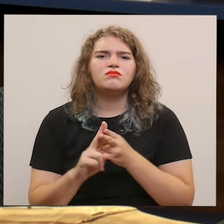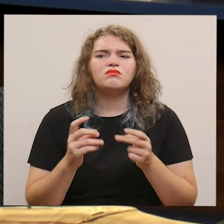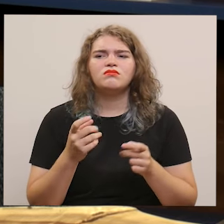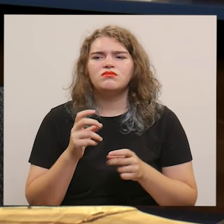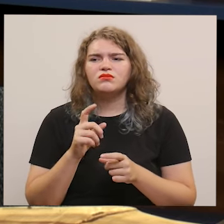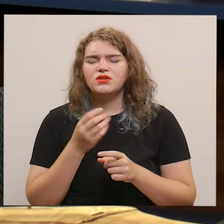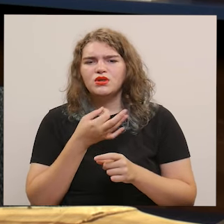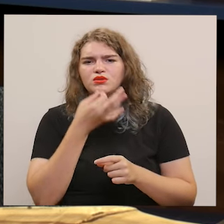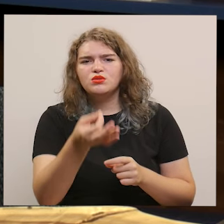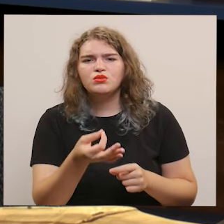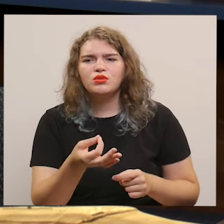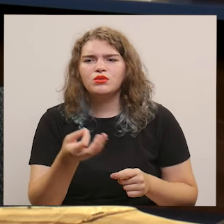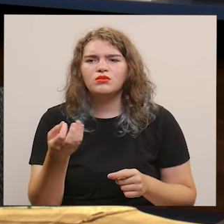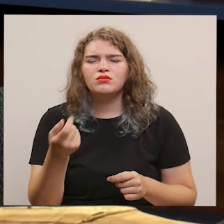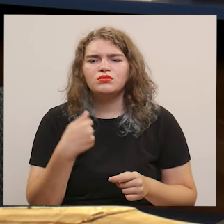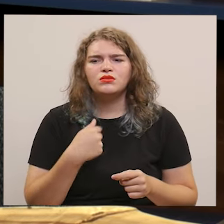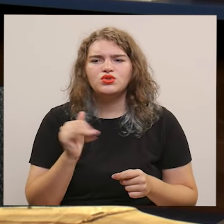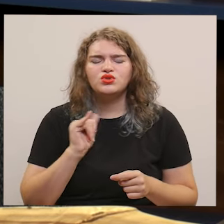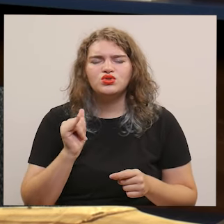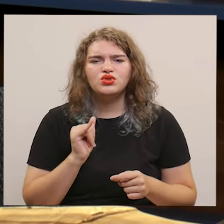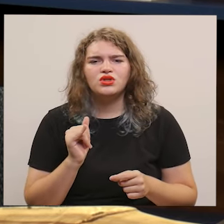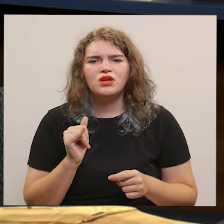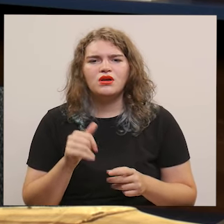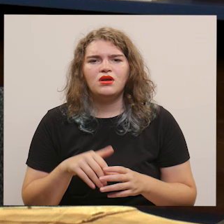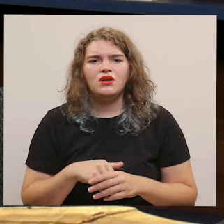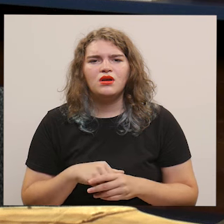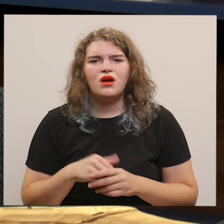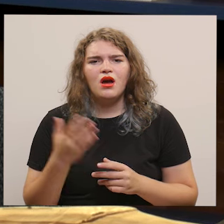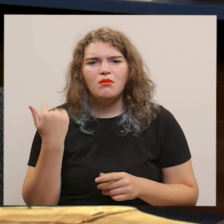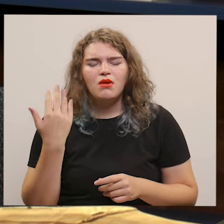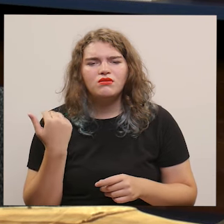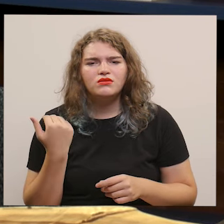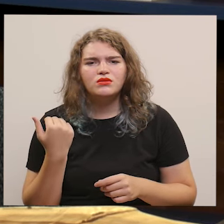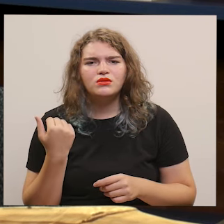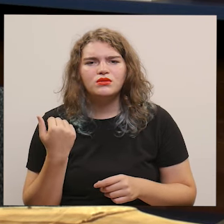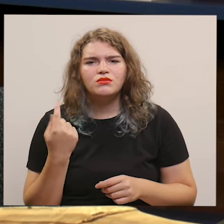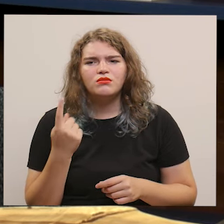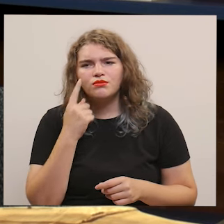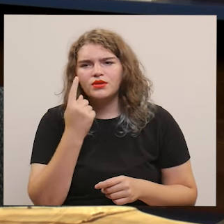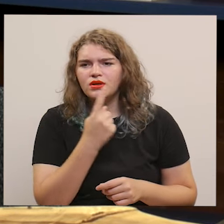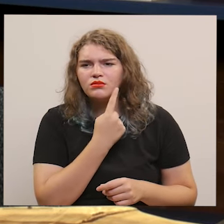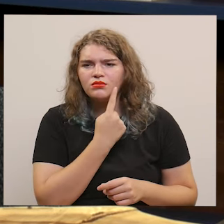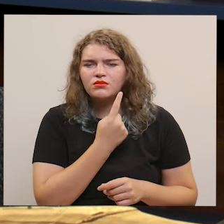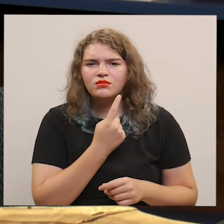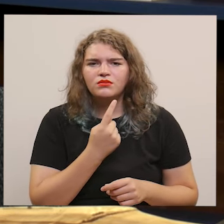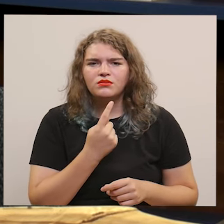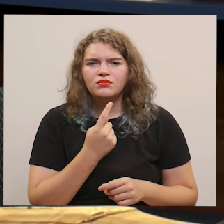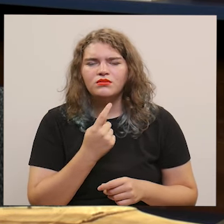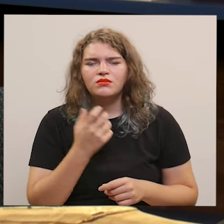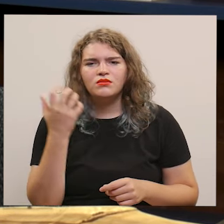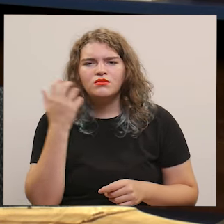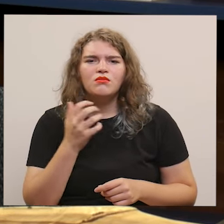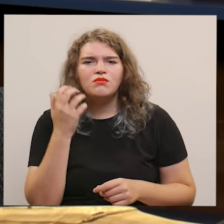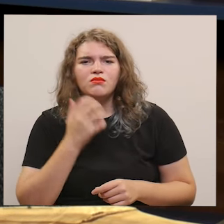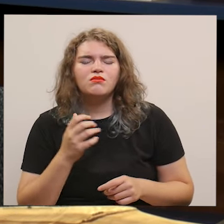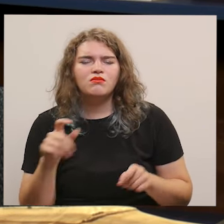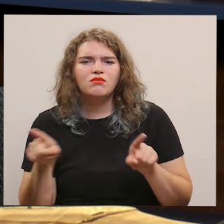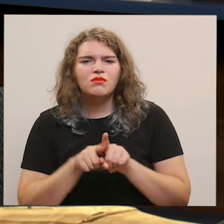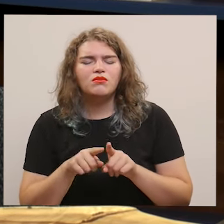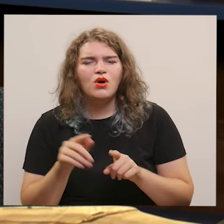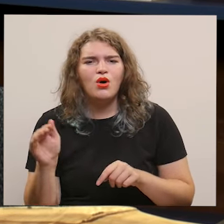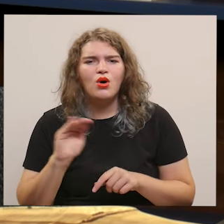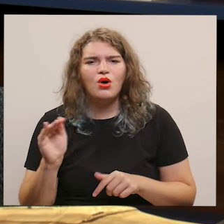abuzator. Cel cu care am avut primul abuz de genul acesta, ca